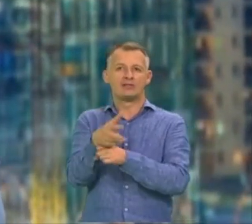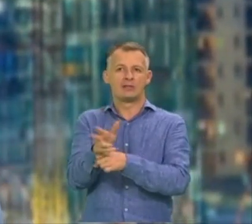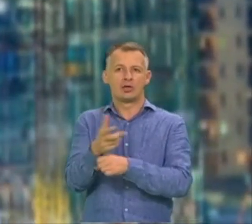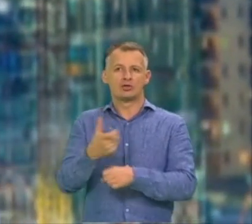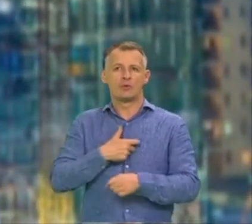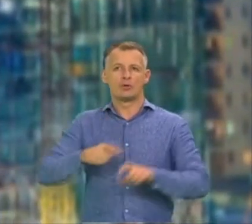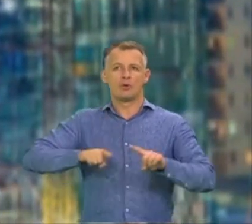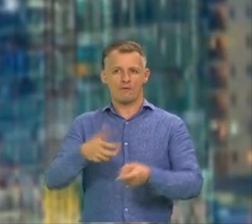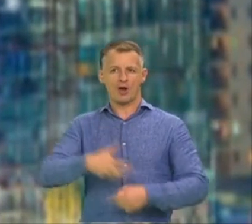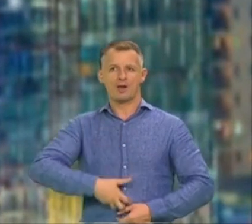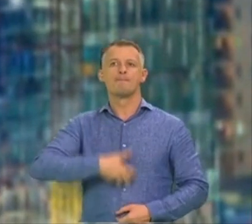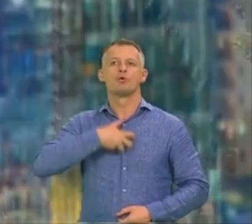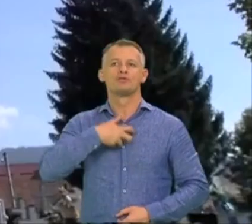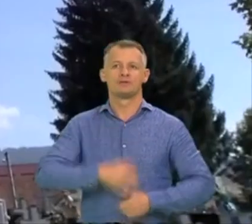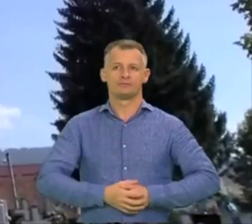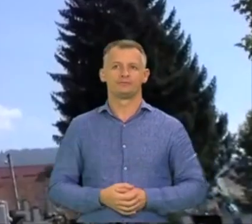afecta emoțional.